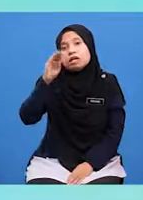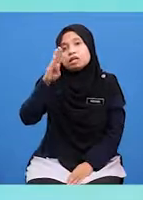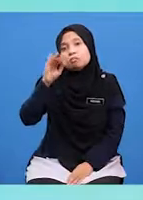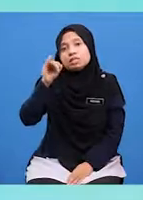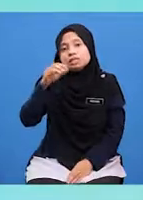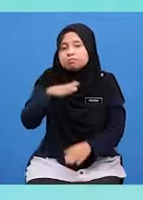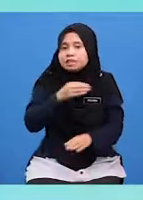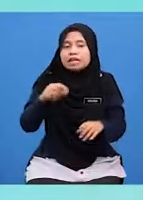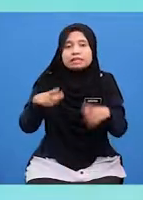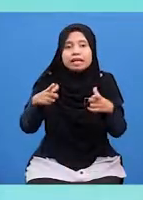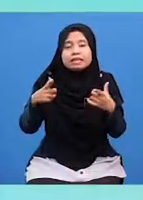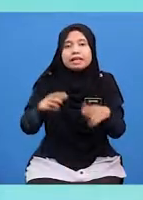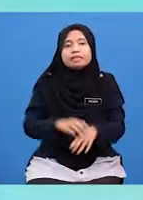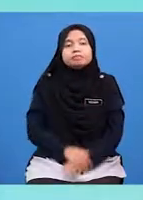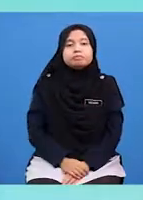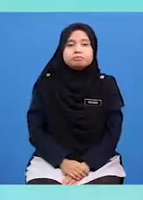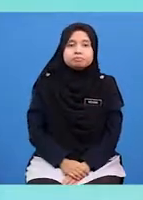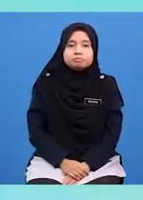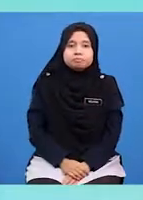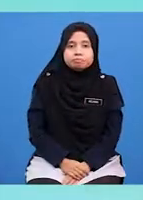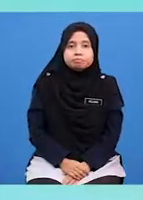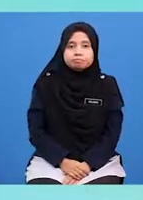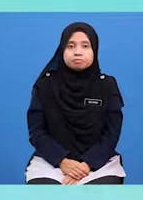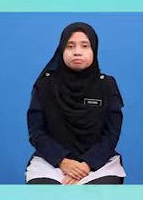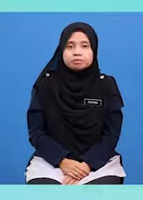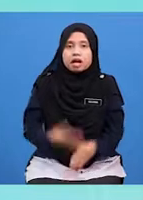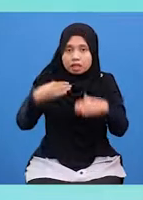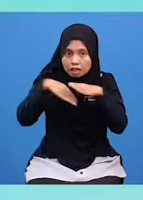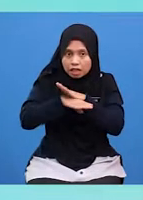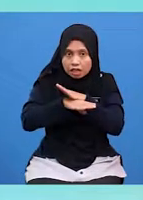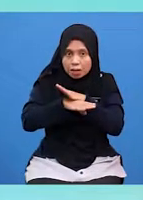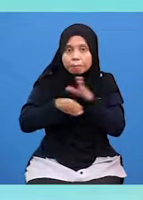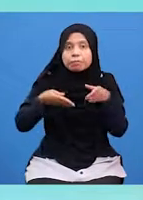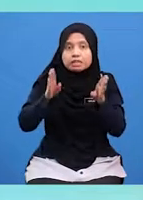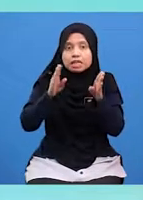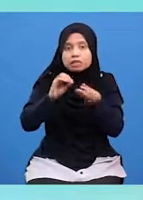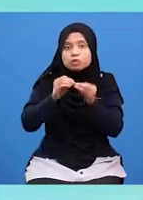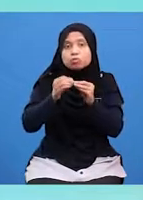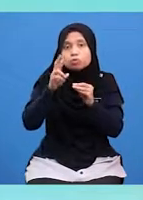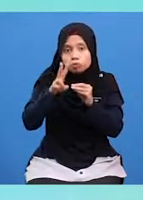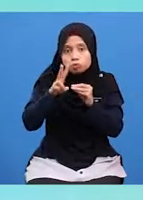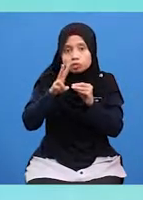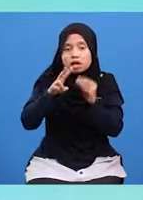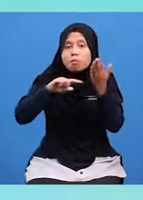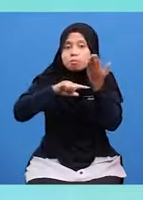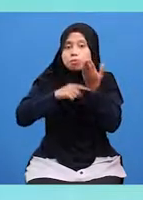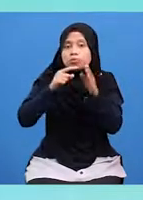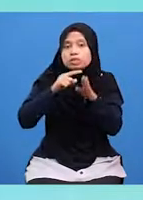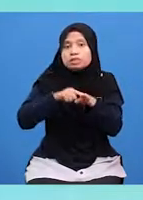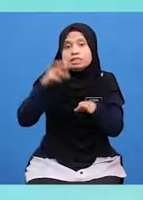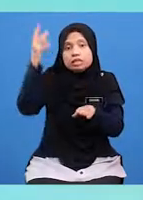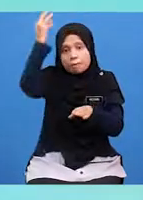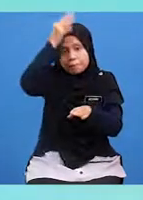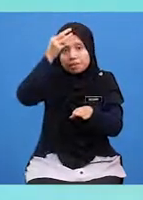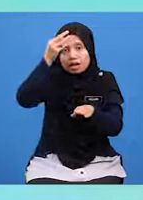Syria, Mekah dan Madinah. Dalam pengembaraan kedua pula, ia bermula di Mekah